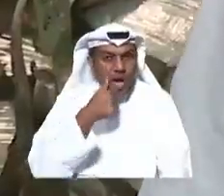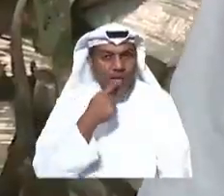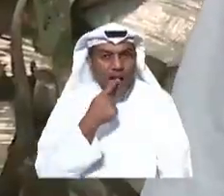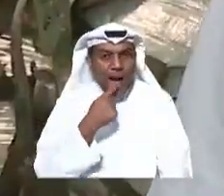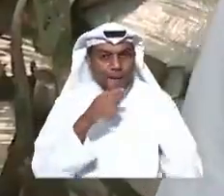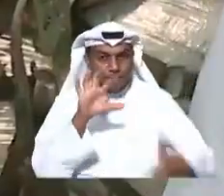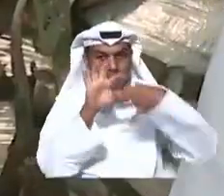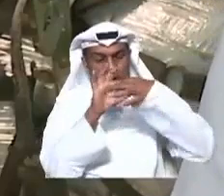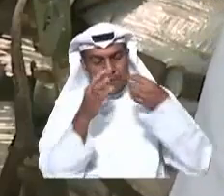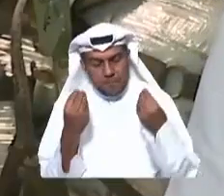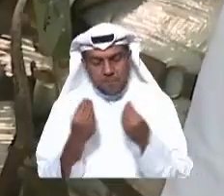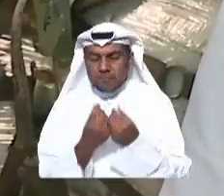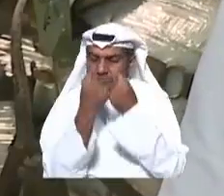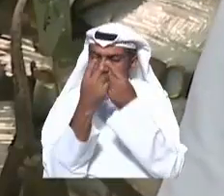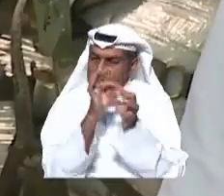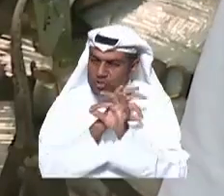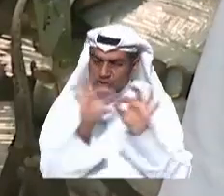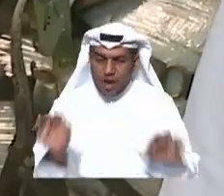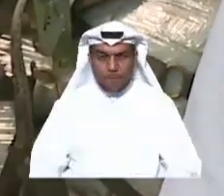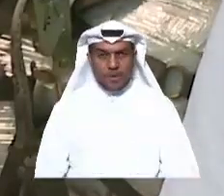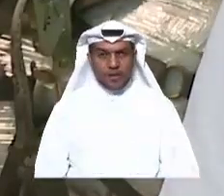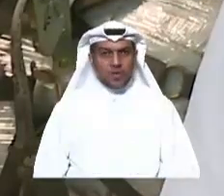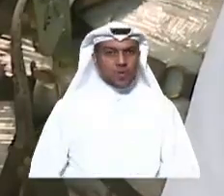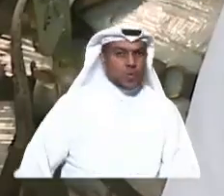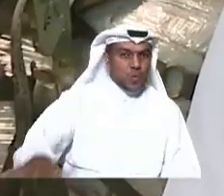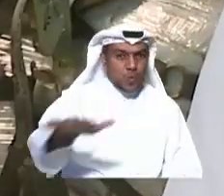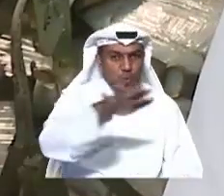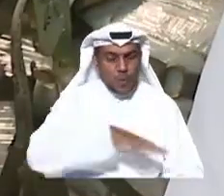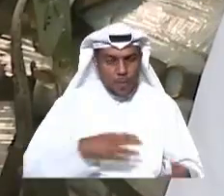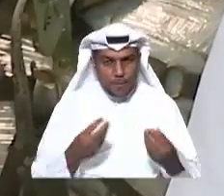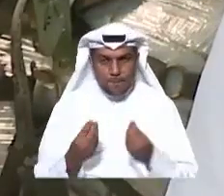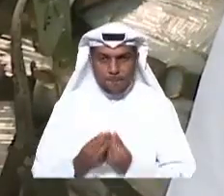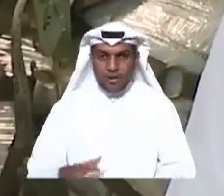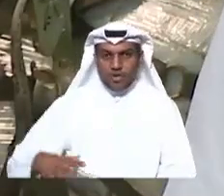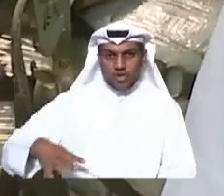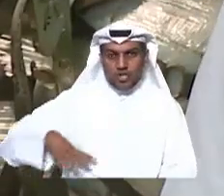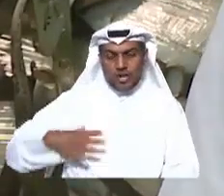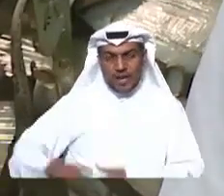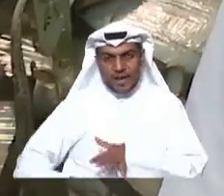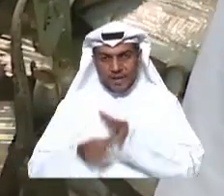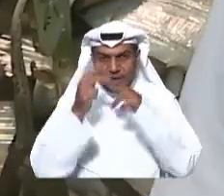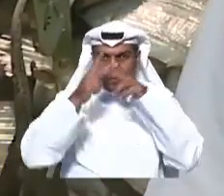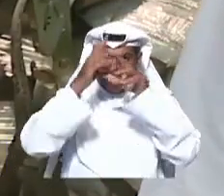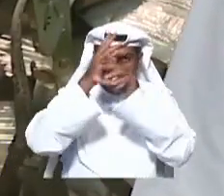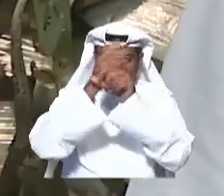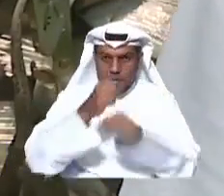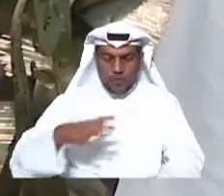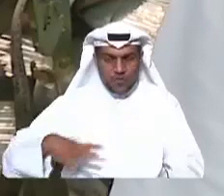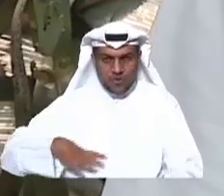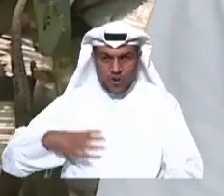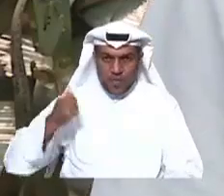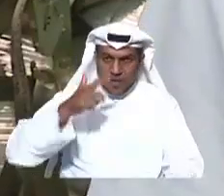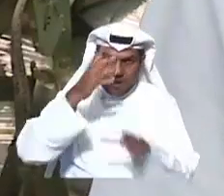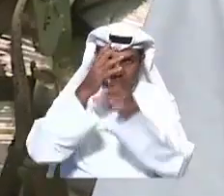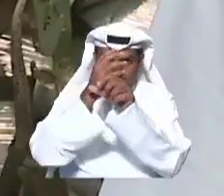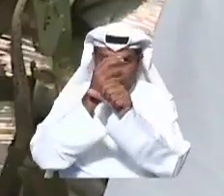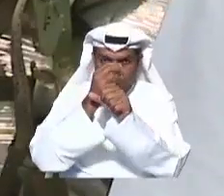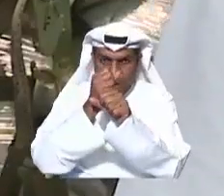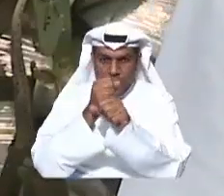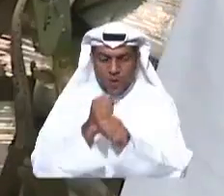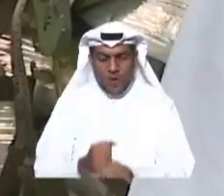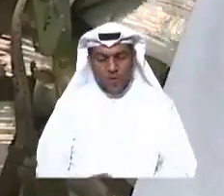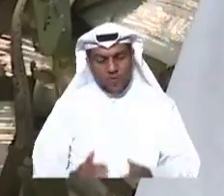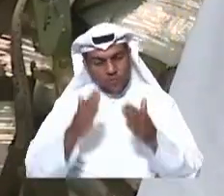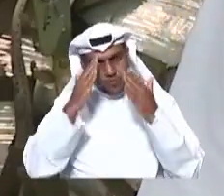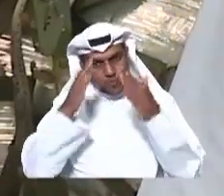بتوجيهات من القيادة السياسية على رأس حضرة صاحب السمو الشيخ نواف أحمد الجابر الصباح وولي العهد الأمين، تنطلق اليوم أولى رحلات